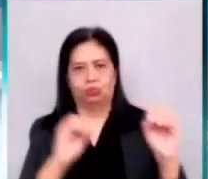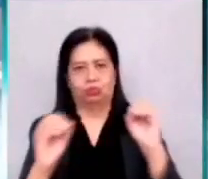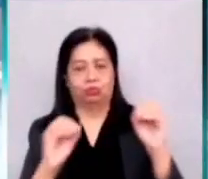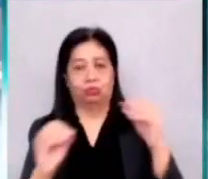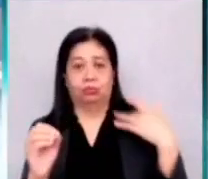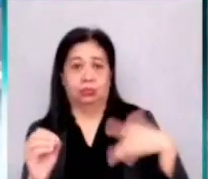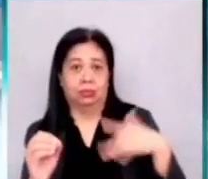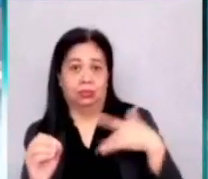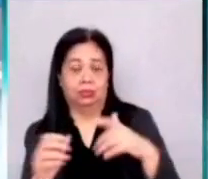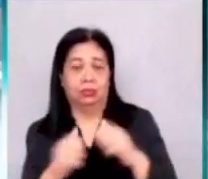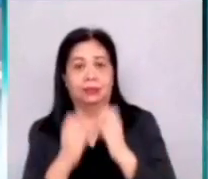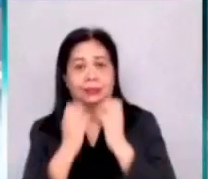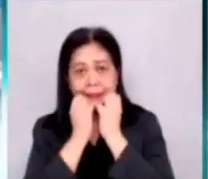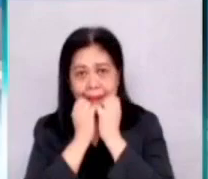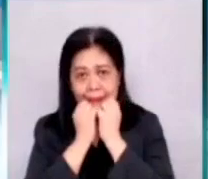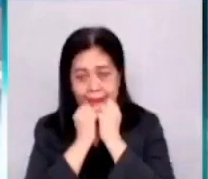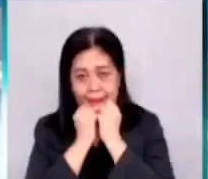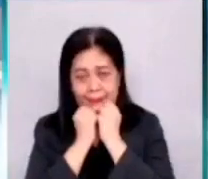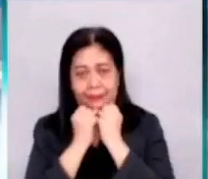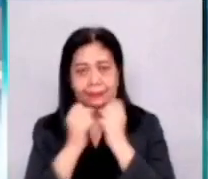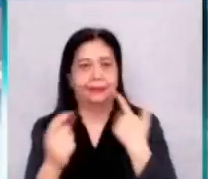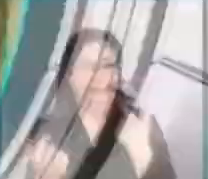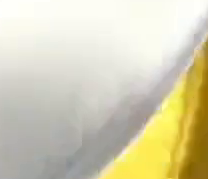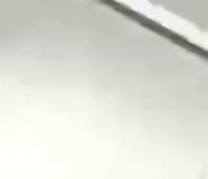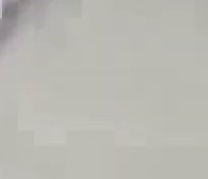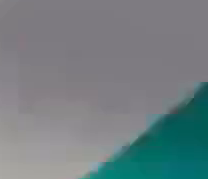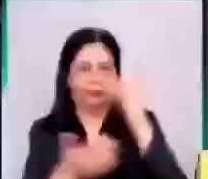sa pagtitipid. May report si Dano Tingpungko.